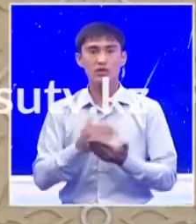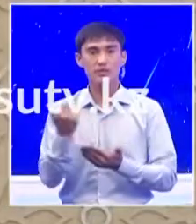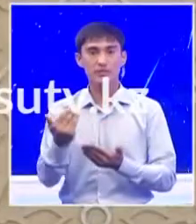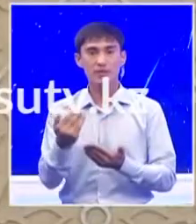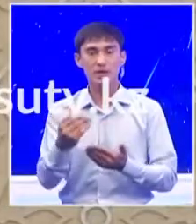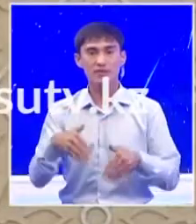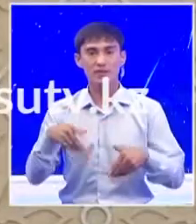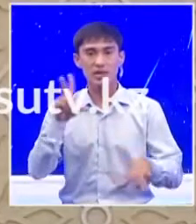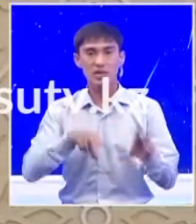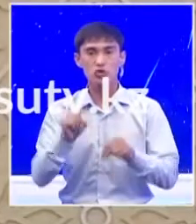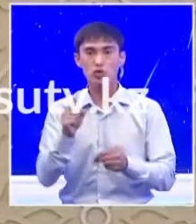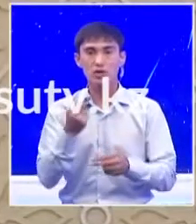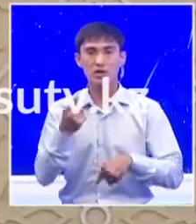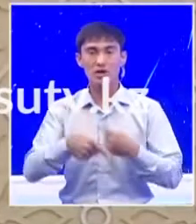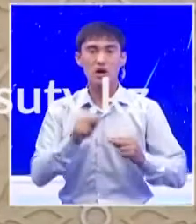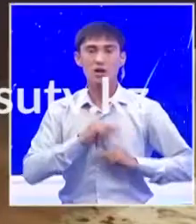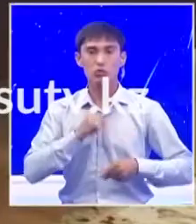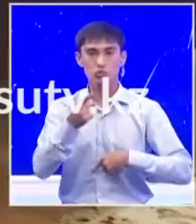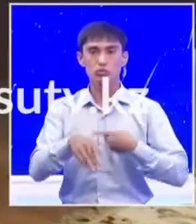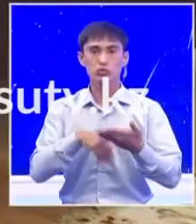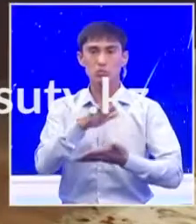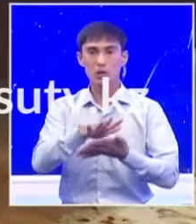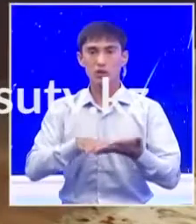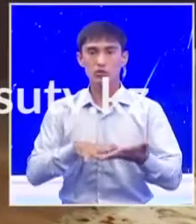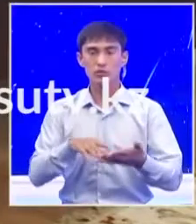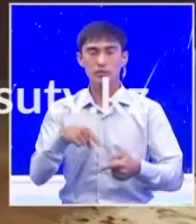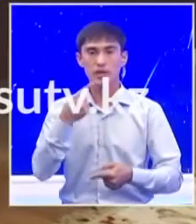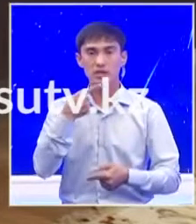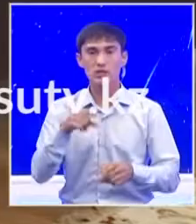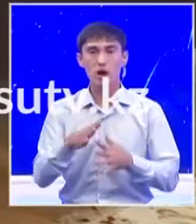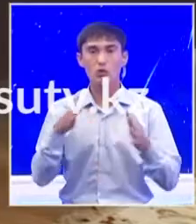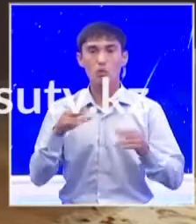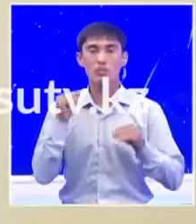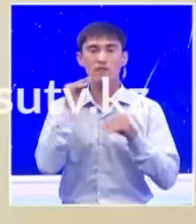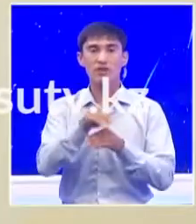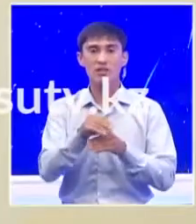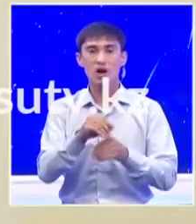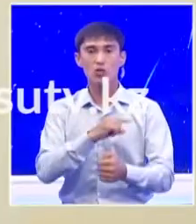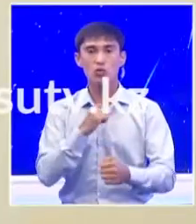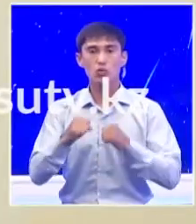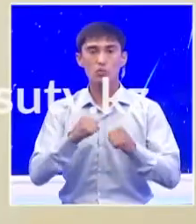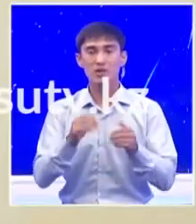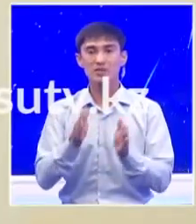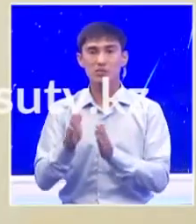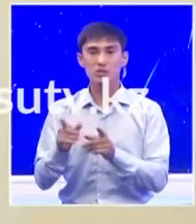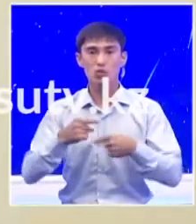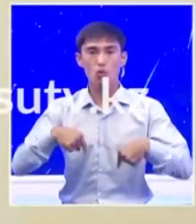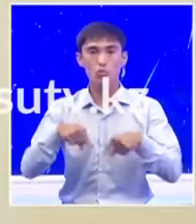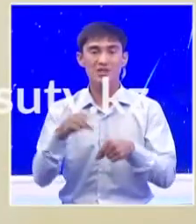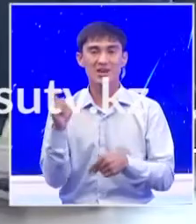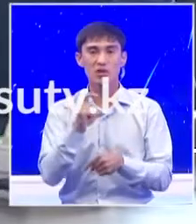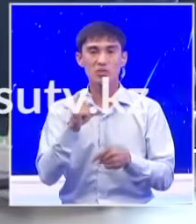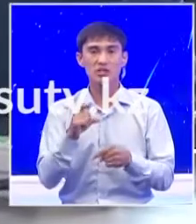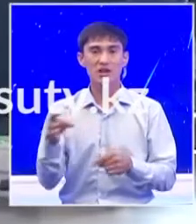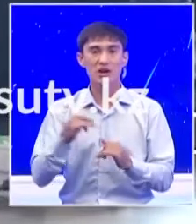выразил надежду, что эта работа в будущем будет продолжена. Он также отметил огромный вклад старейшин в укрепление стабильности в обществе и экономическое